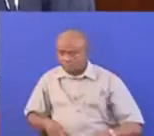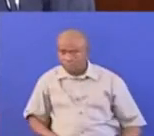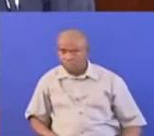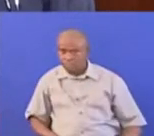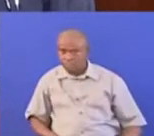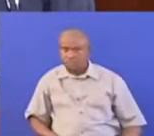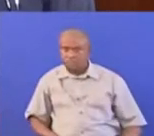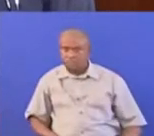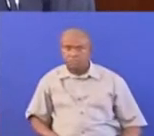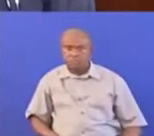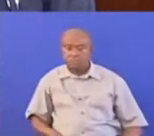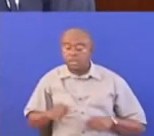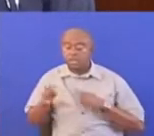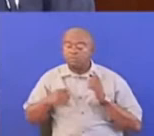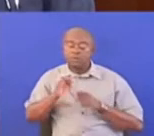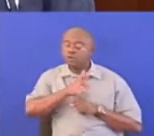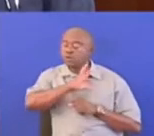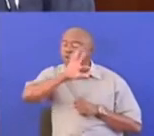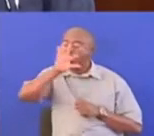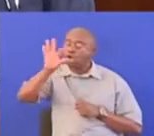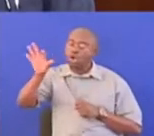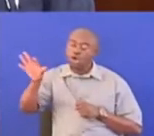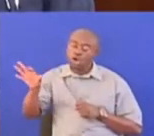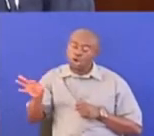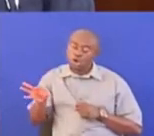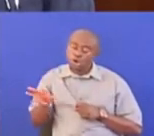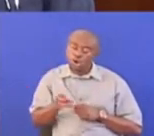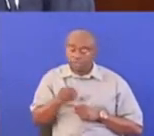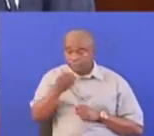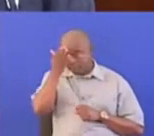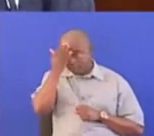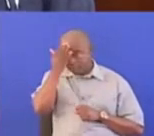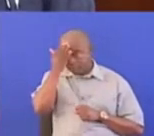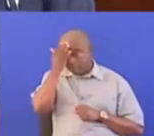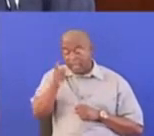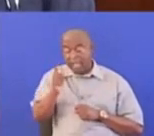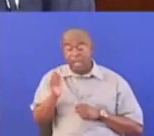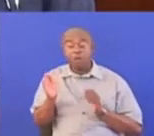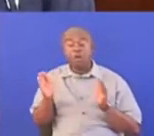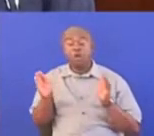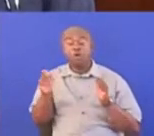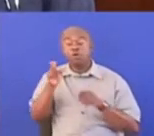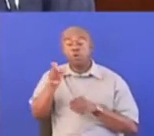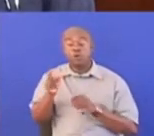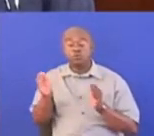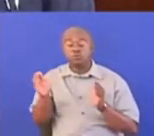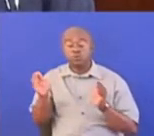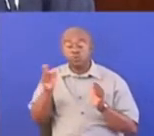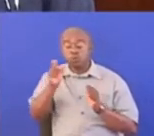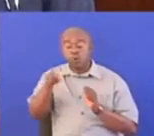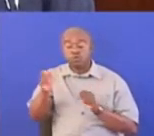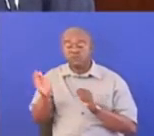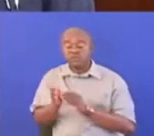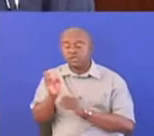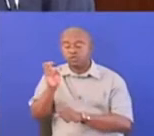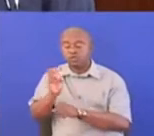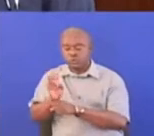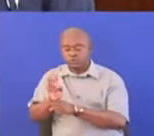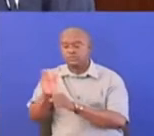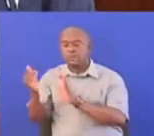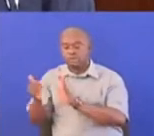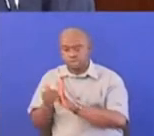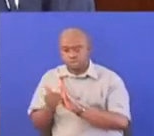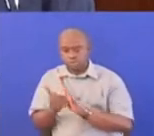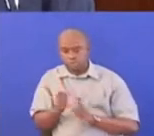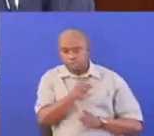ambayo inafahamika, jambo kubwa linaloonekana, wahifadhi wanasimamia sheria, lakini pia wananchi ambao